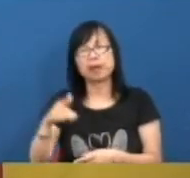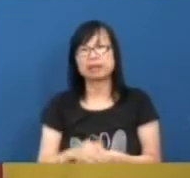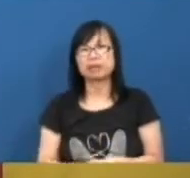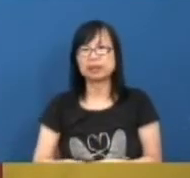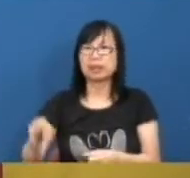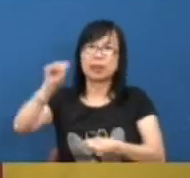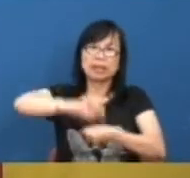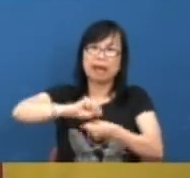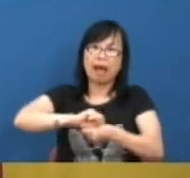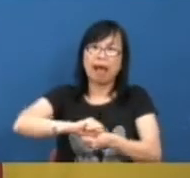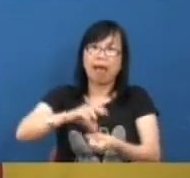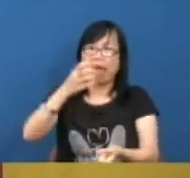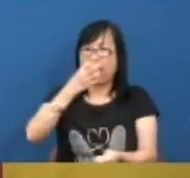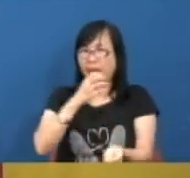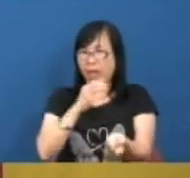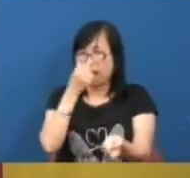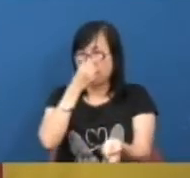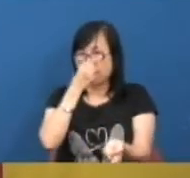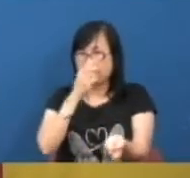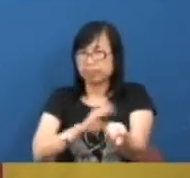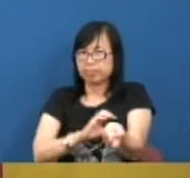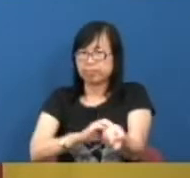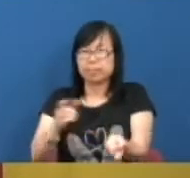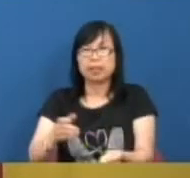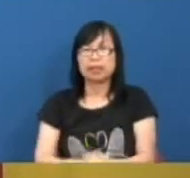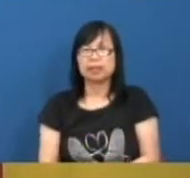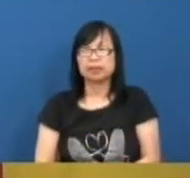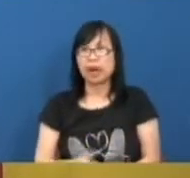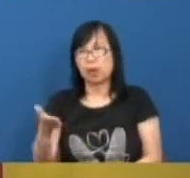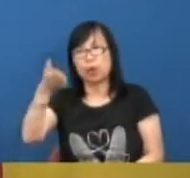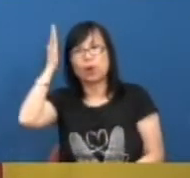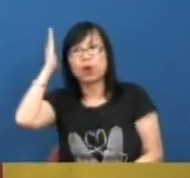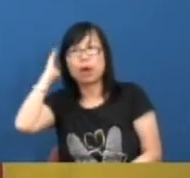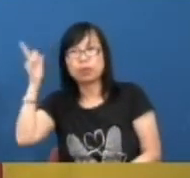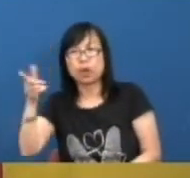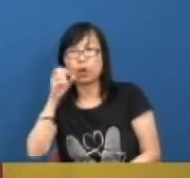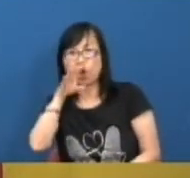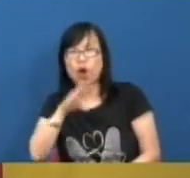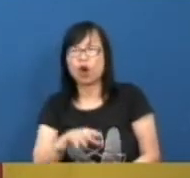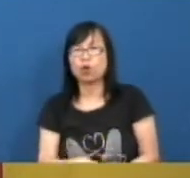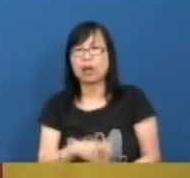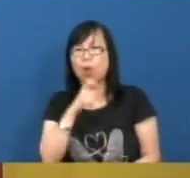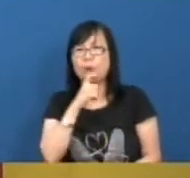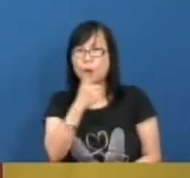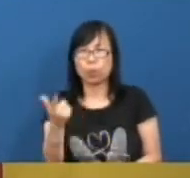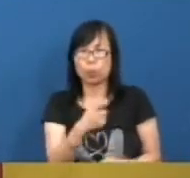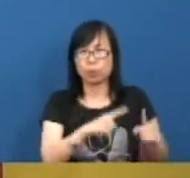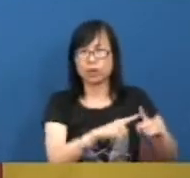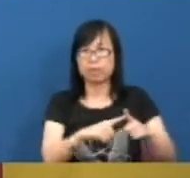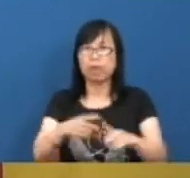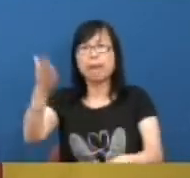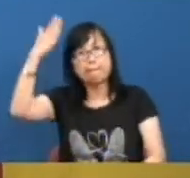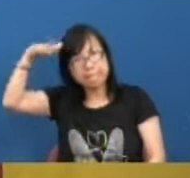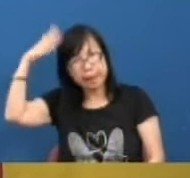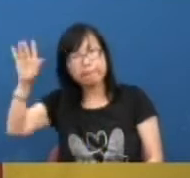上又感冒啦，咁但係真係好開心啦。正如阿美紅咁講，即係 有好多居民即係理解到我哋